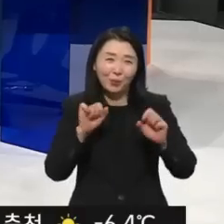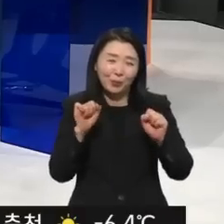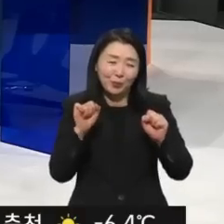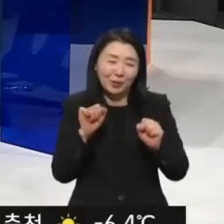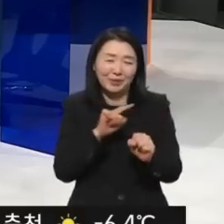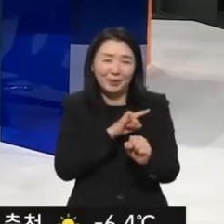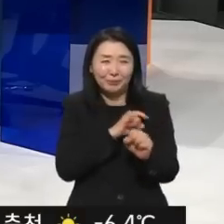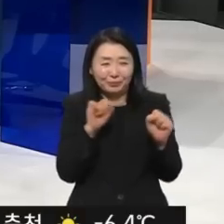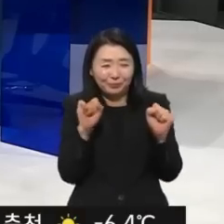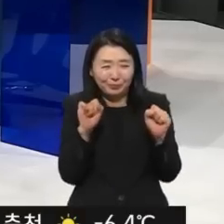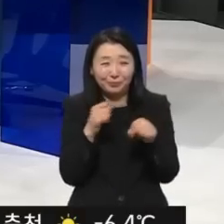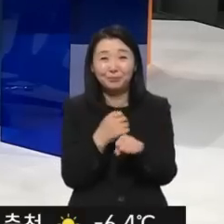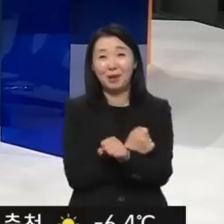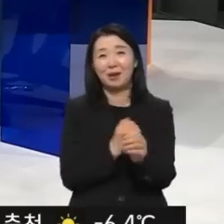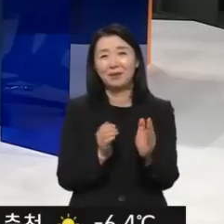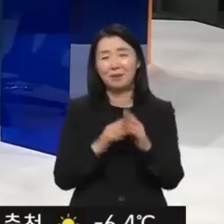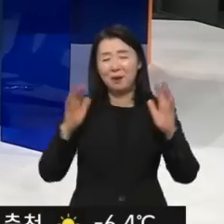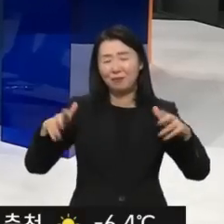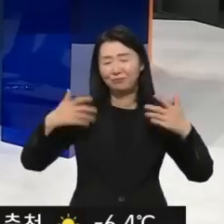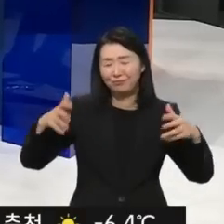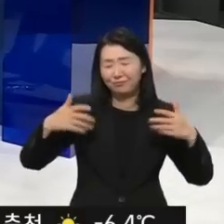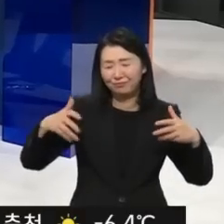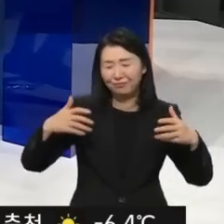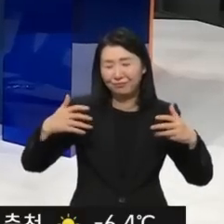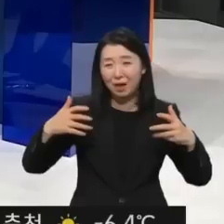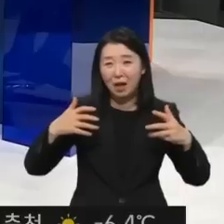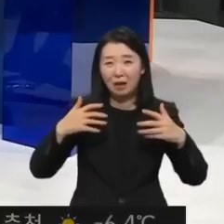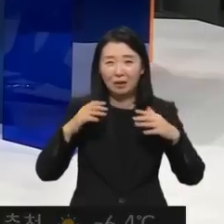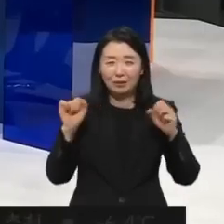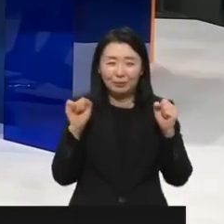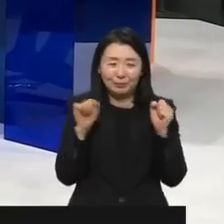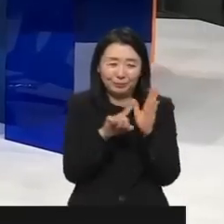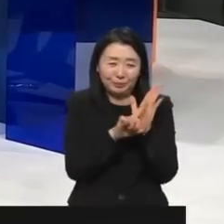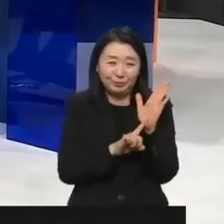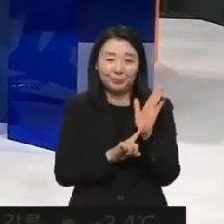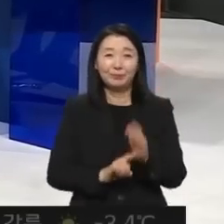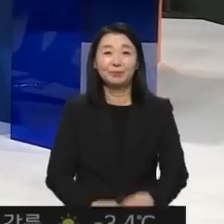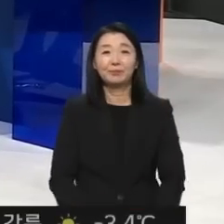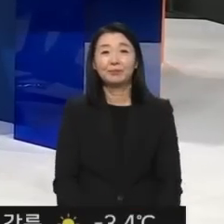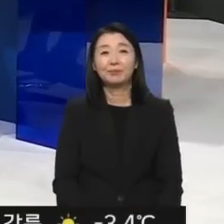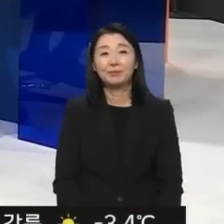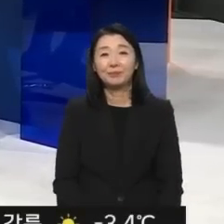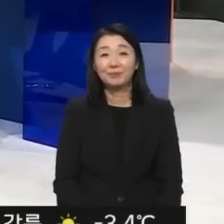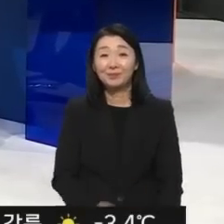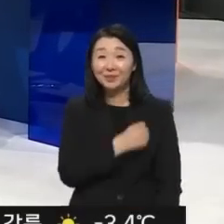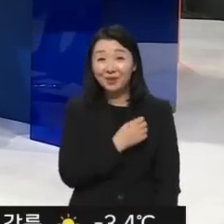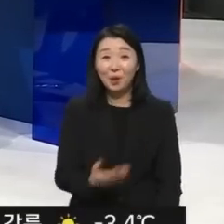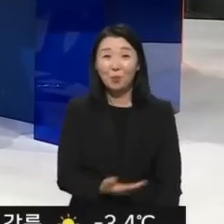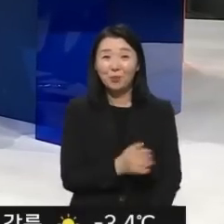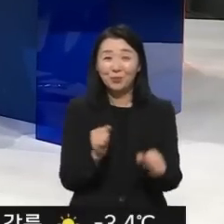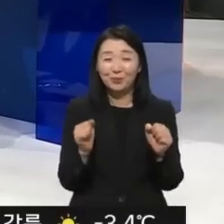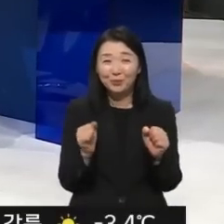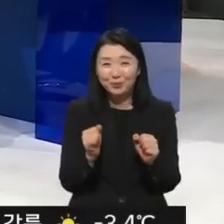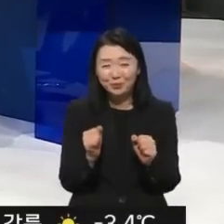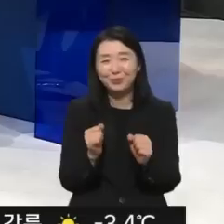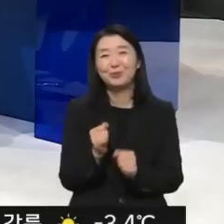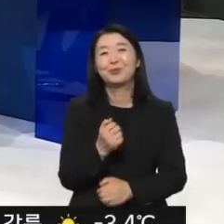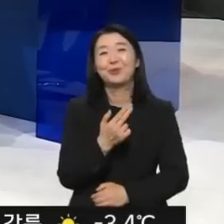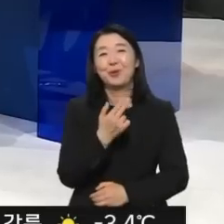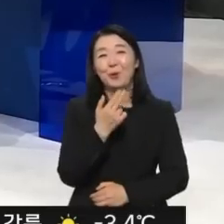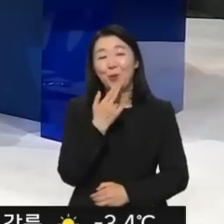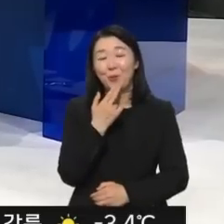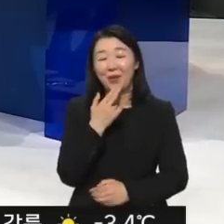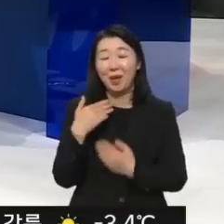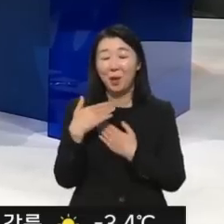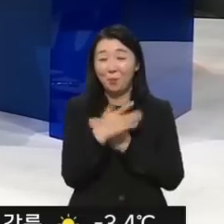가장 큰 추위에 바람도 강하게 불어서 체감온도는 더 낮게 느껴졌는데요. 우리 정위원분들 춥지 않도록